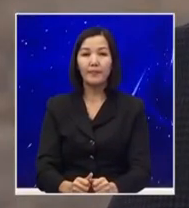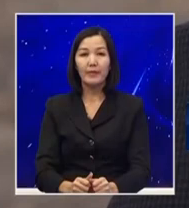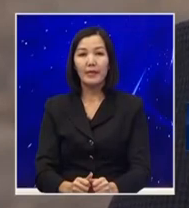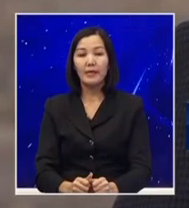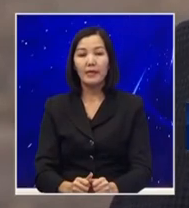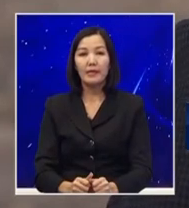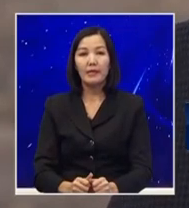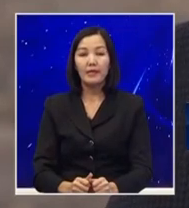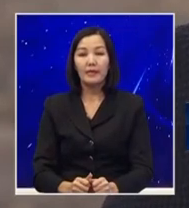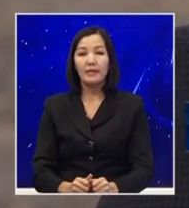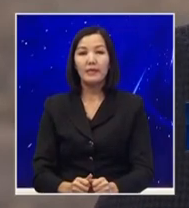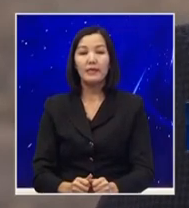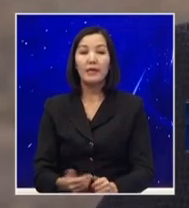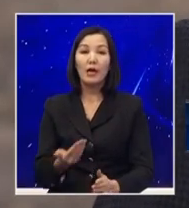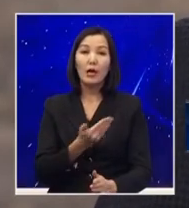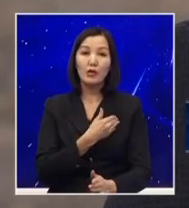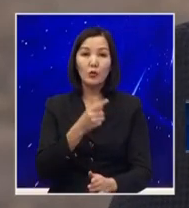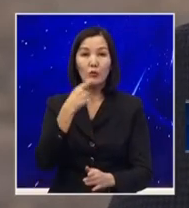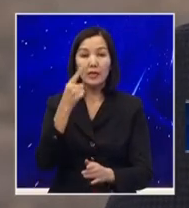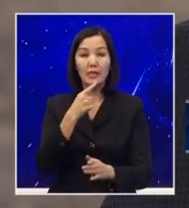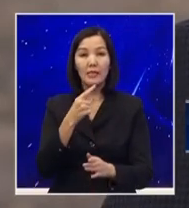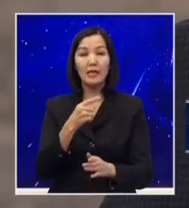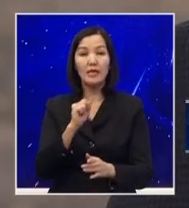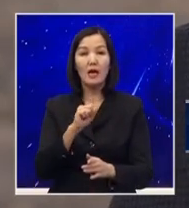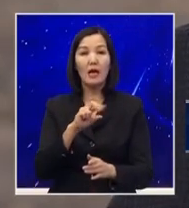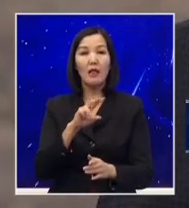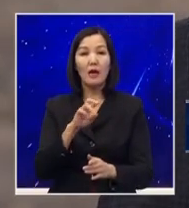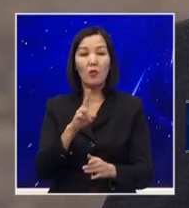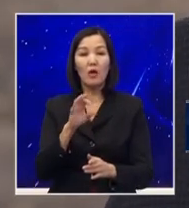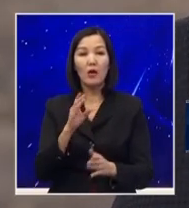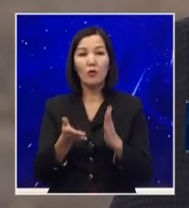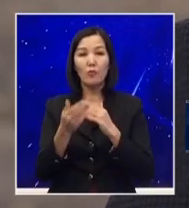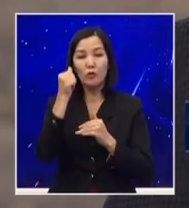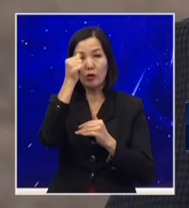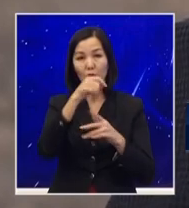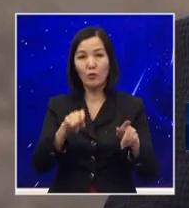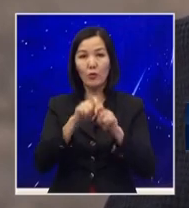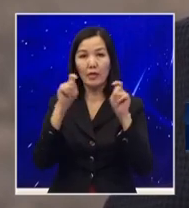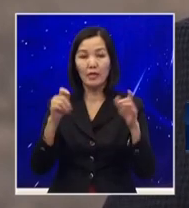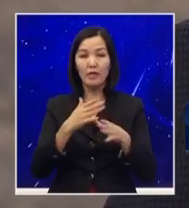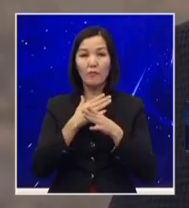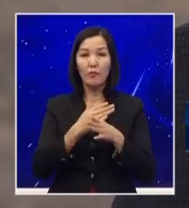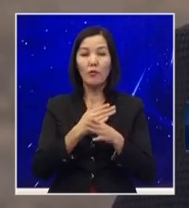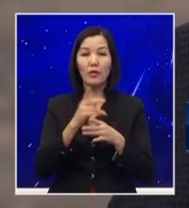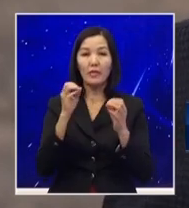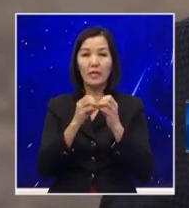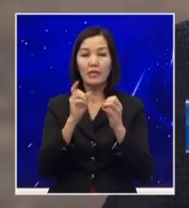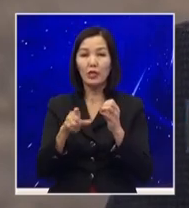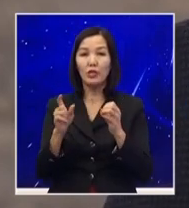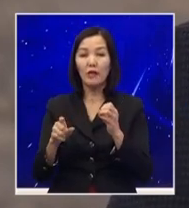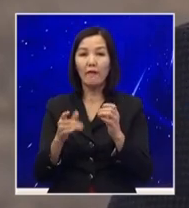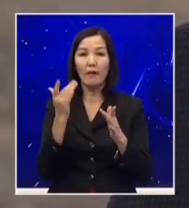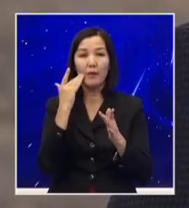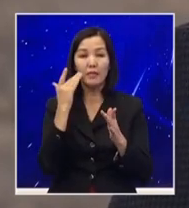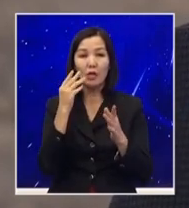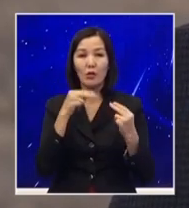Алаколь-Агро. Хочу отметить предприятие «Алаколь-Агро». Оно открылось в прошлом году. Благодаря этому более 10 человек нашли